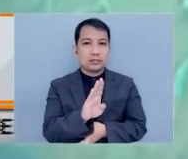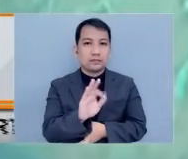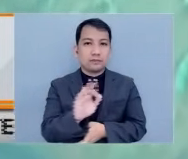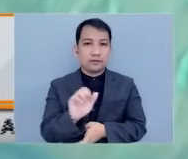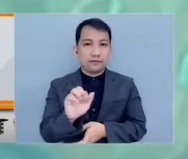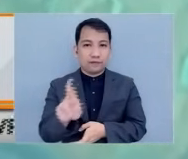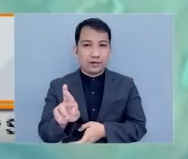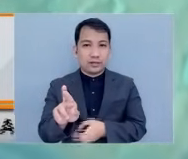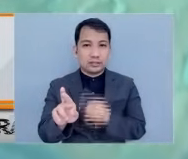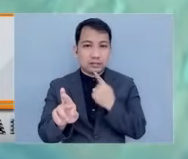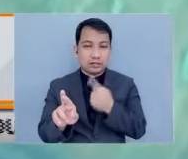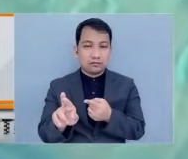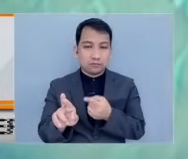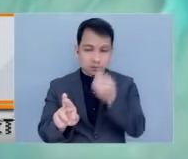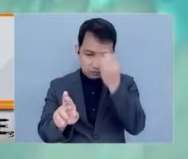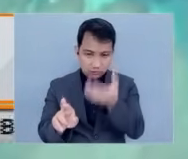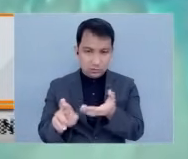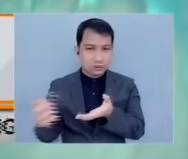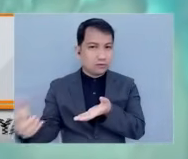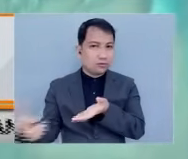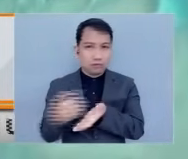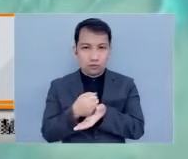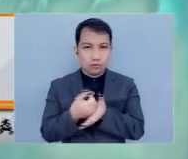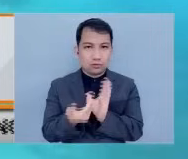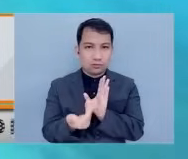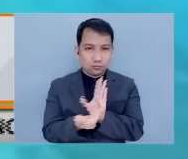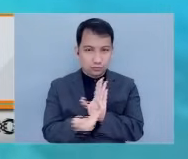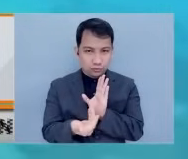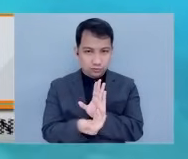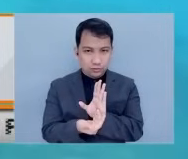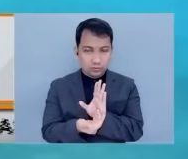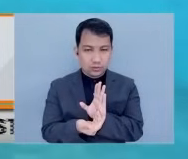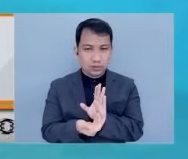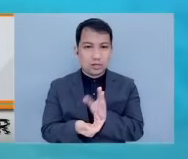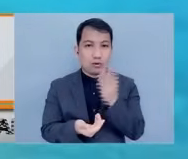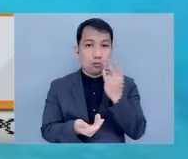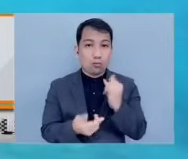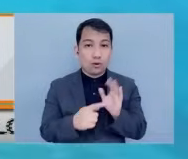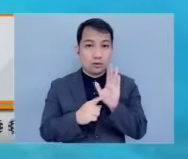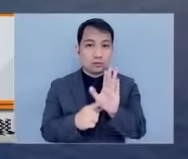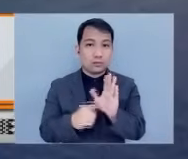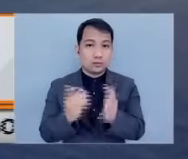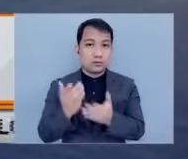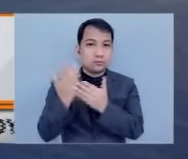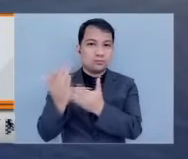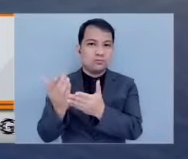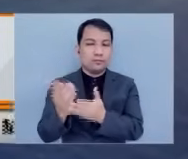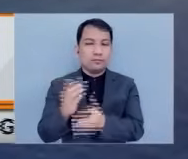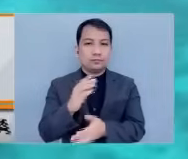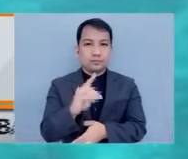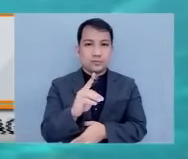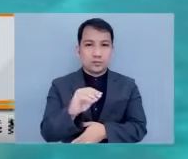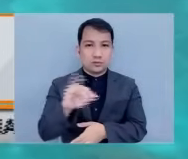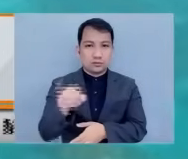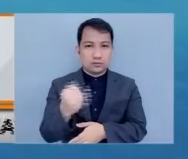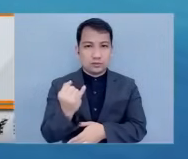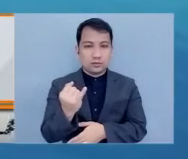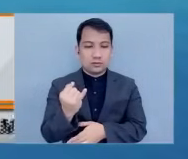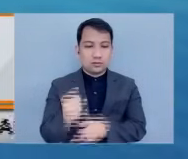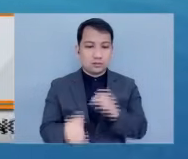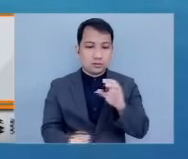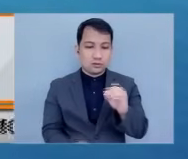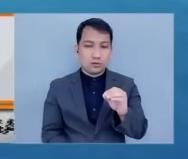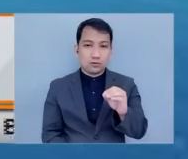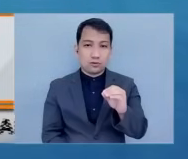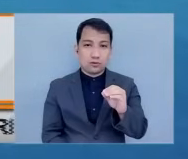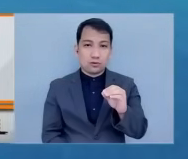Resources, kunin na ang lahat ng ebidensya na makukuha nila para maisumite sa Department of Justice at sa Office of the Solicitor